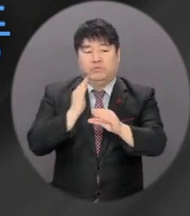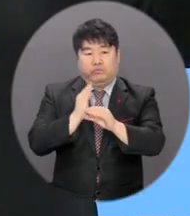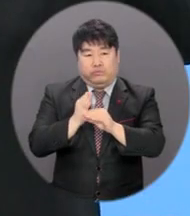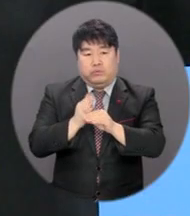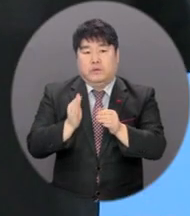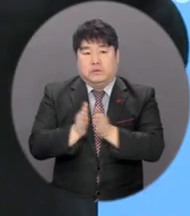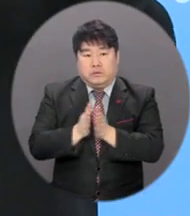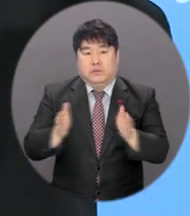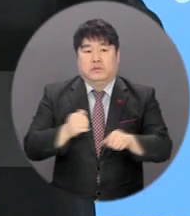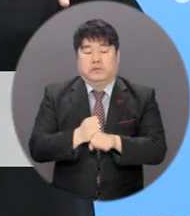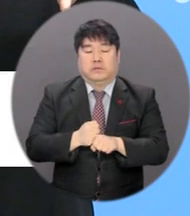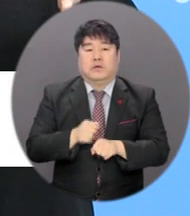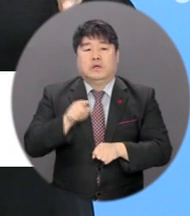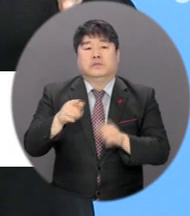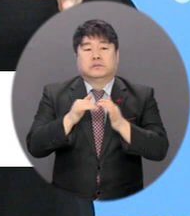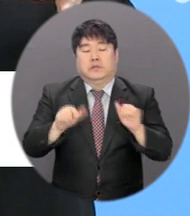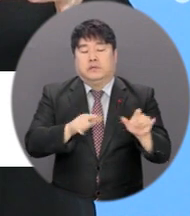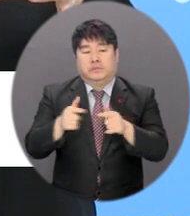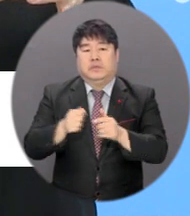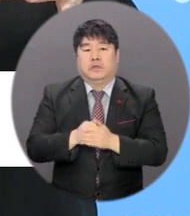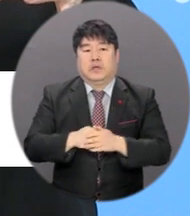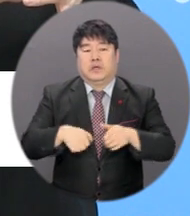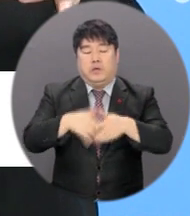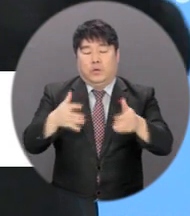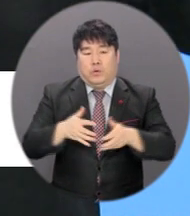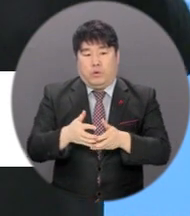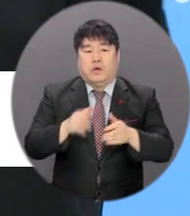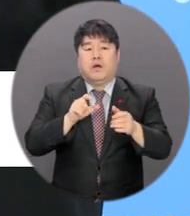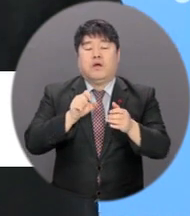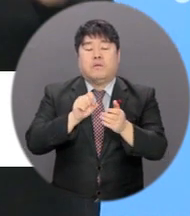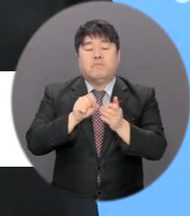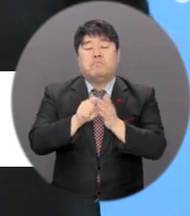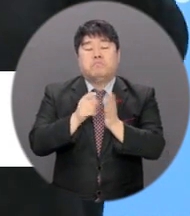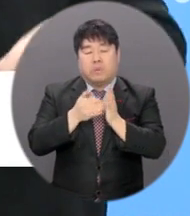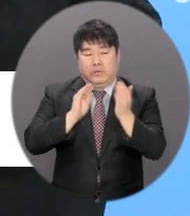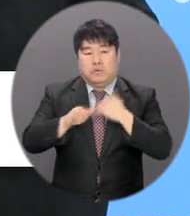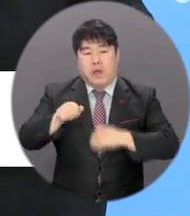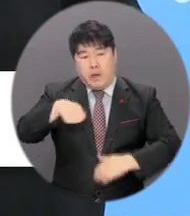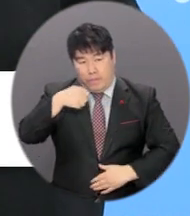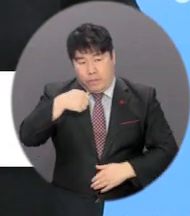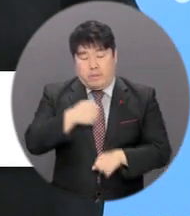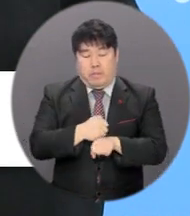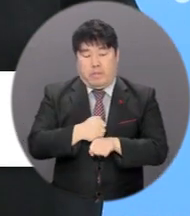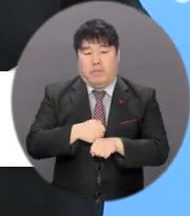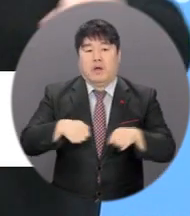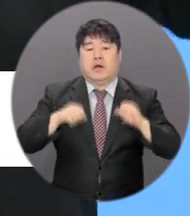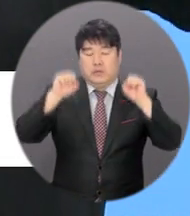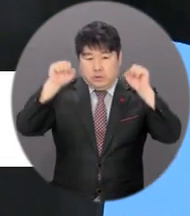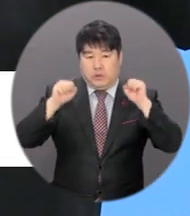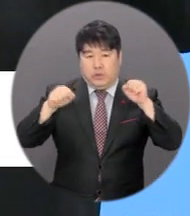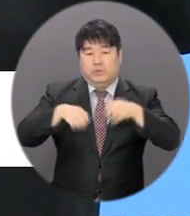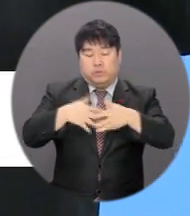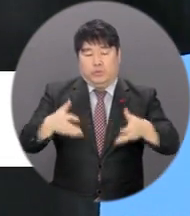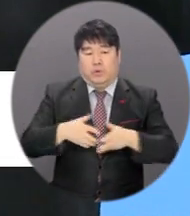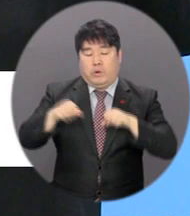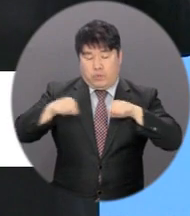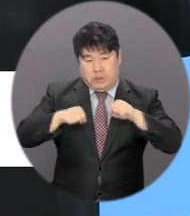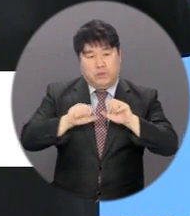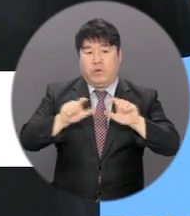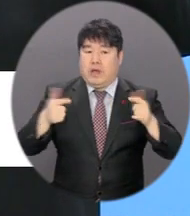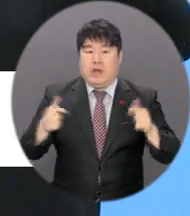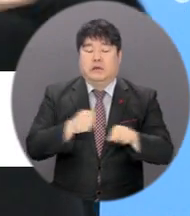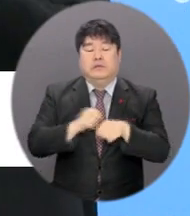대비됩니다. 그분들이 체육동호회가 끝나고 식사를 했고요. 그다음에 체육동호회 활동을 하지 않는